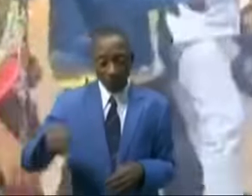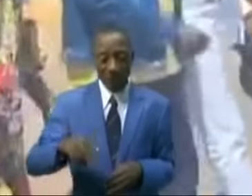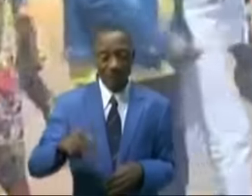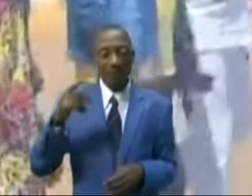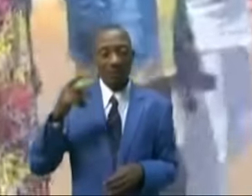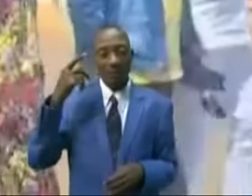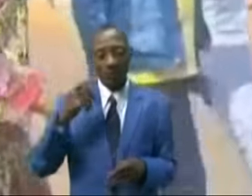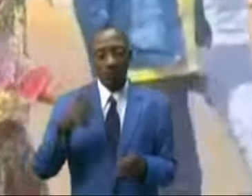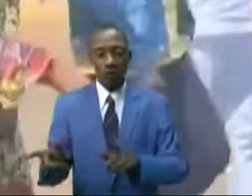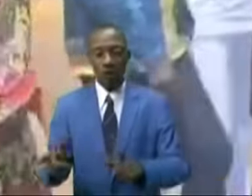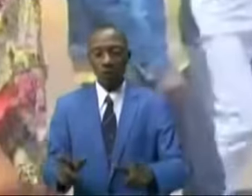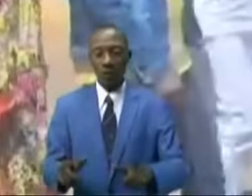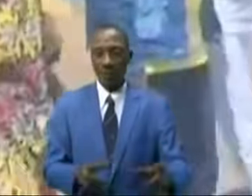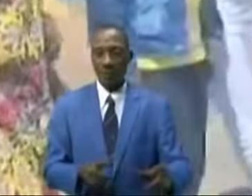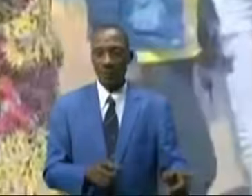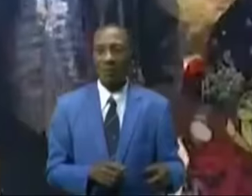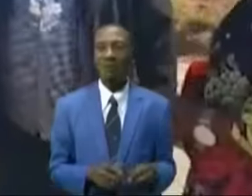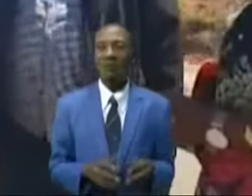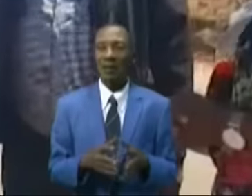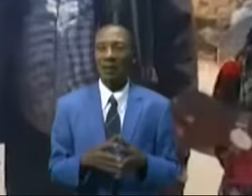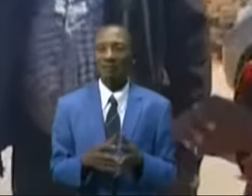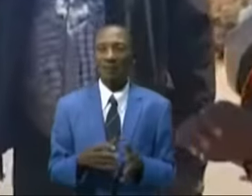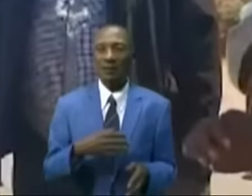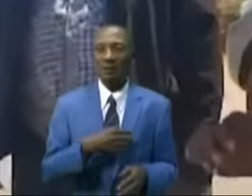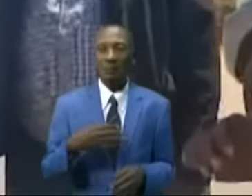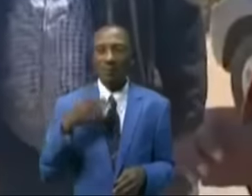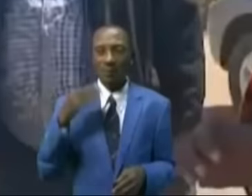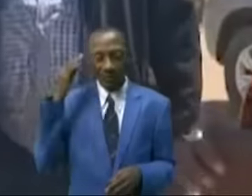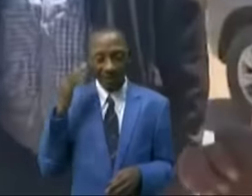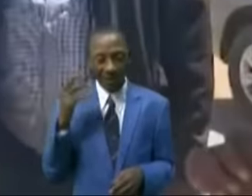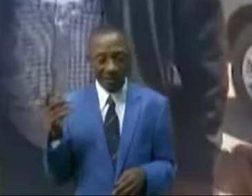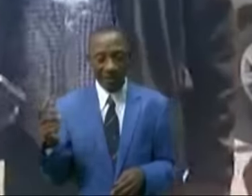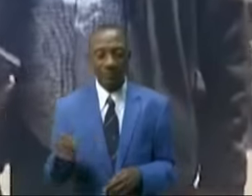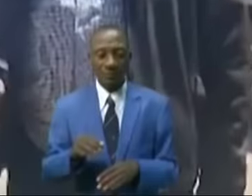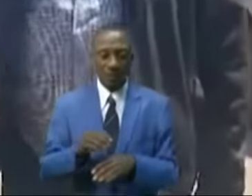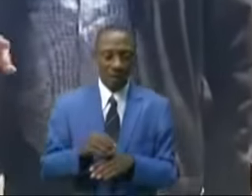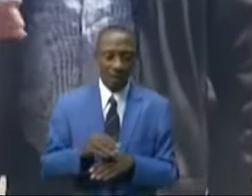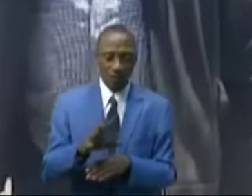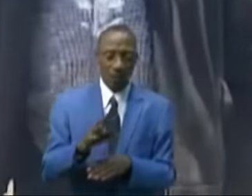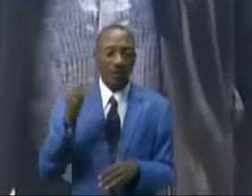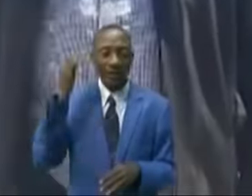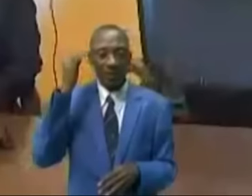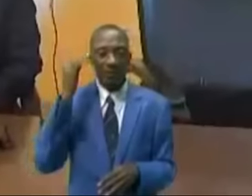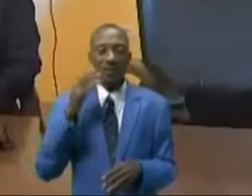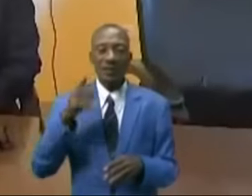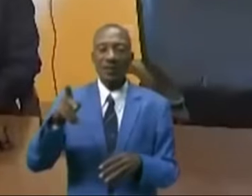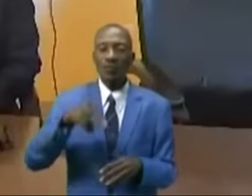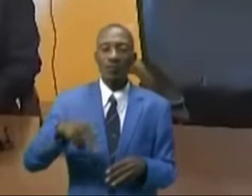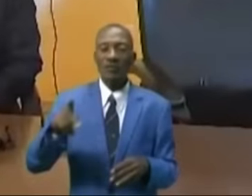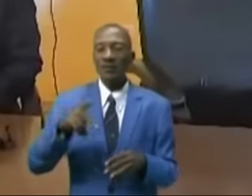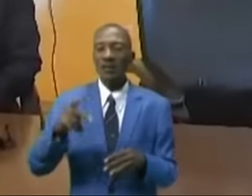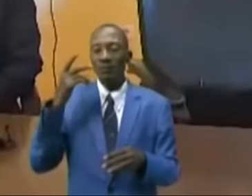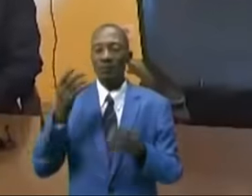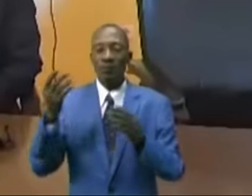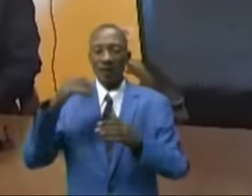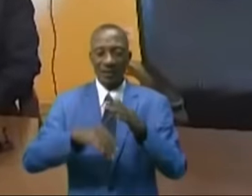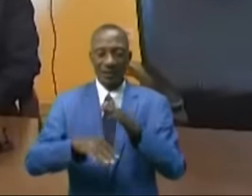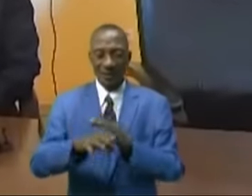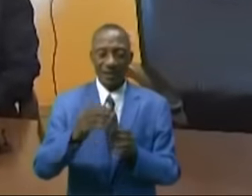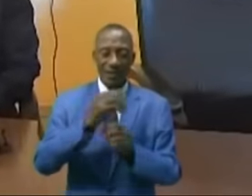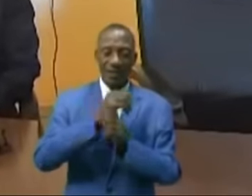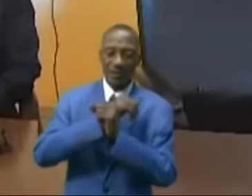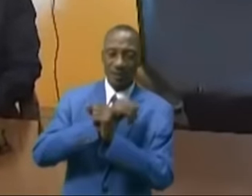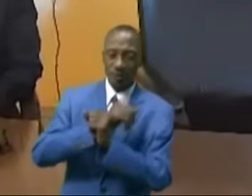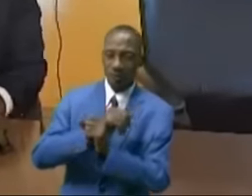dirige Marie-Thérèse Fifi-Masuka Saini, a dépêché samedi 4 mai son ministre provincial de l'Intérieur et Sécurité, Deoda